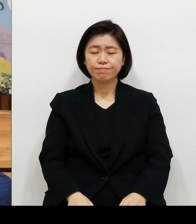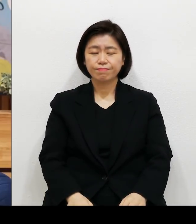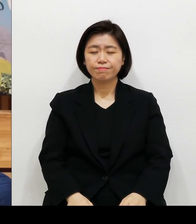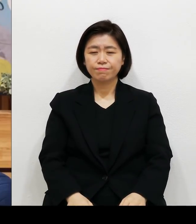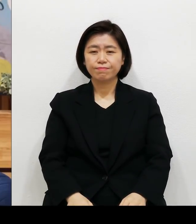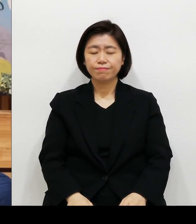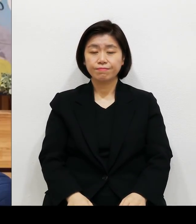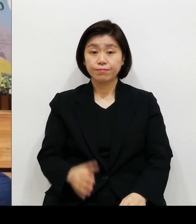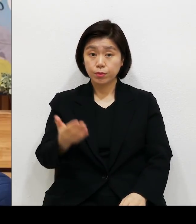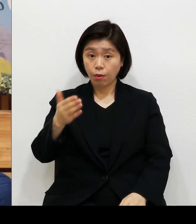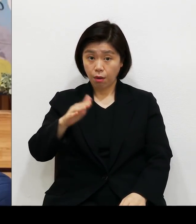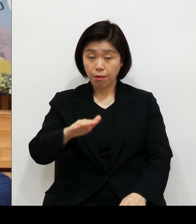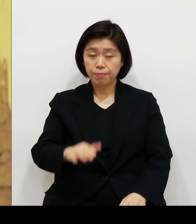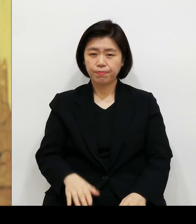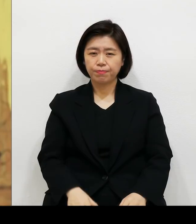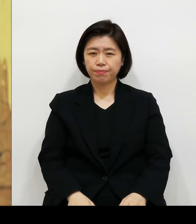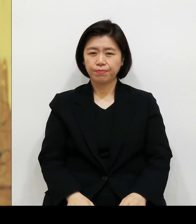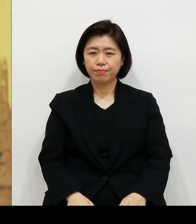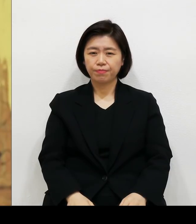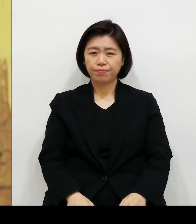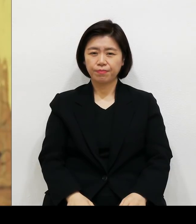그러고요. 근데